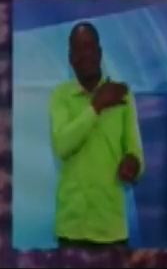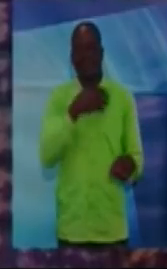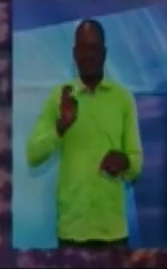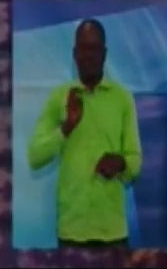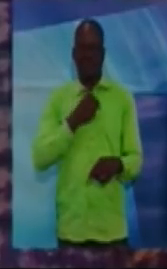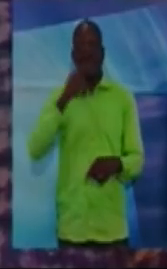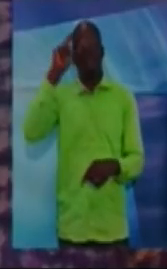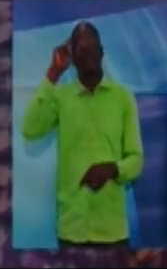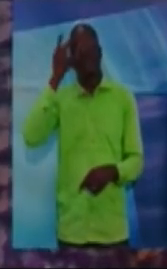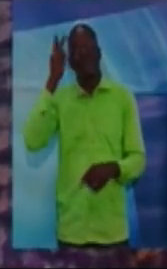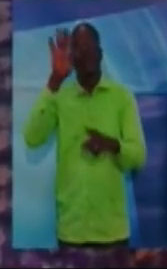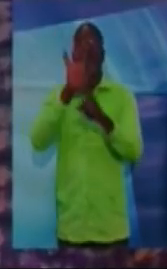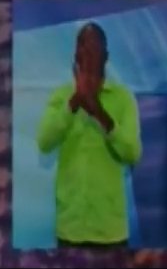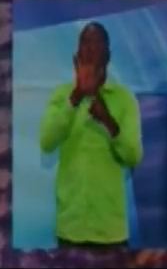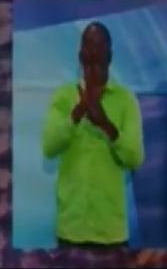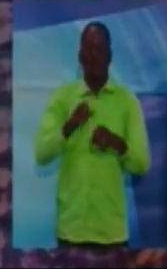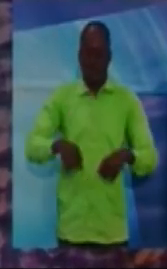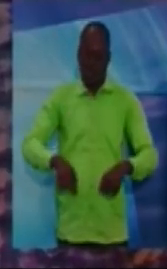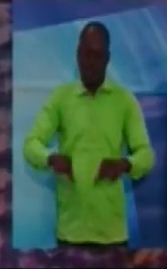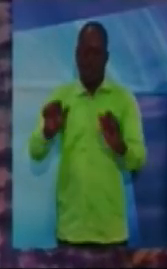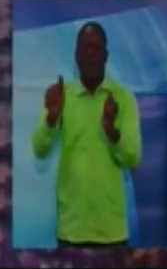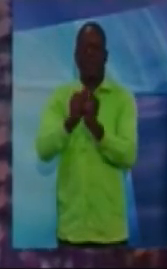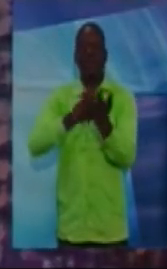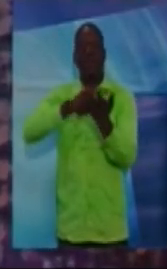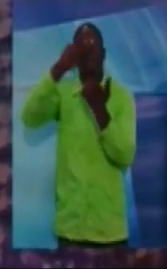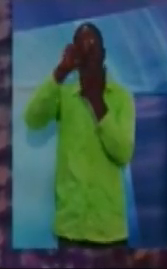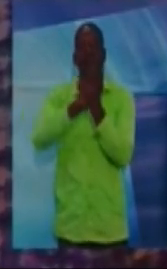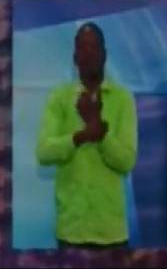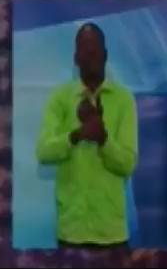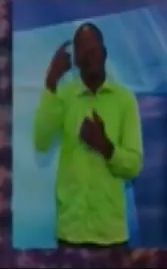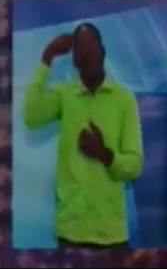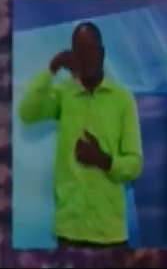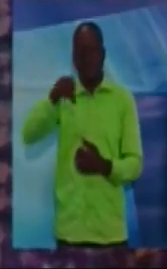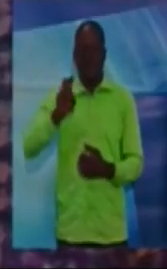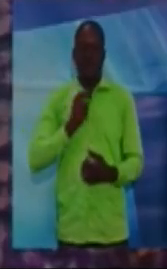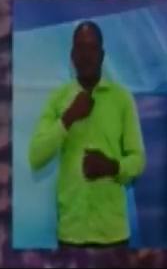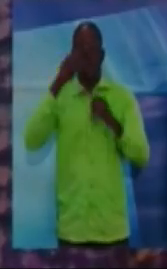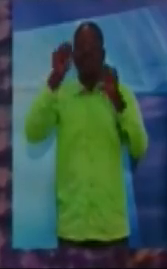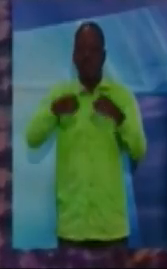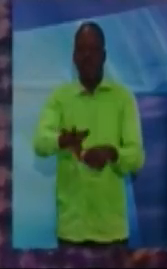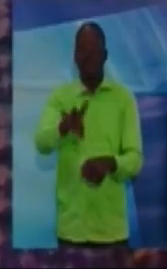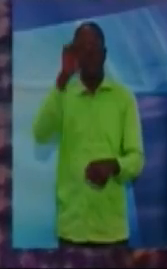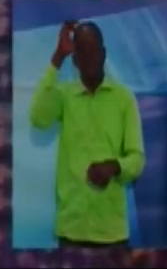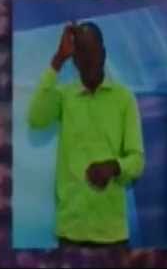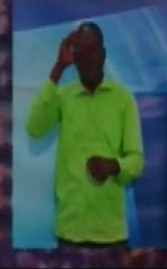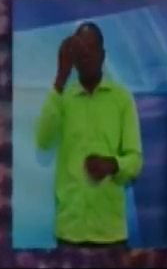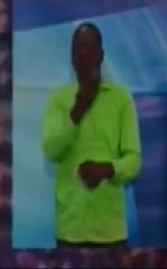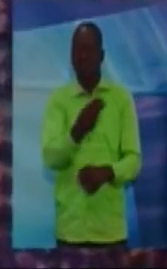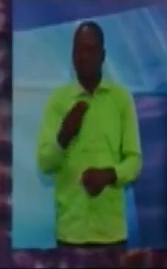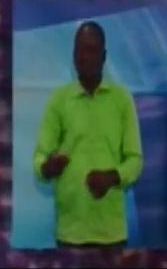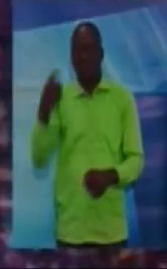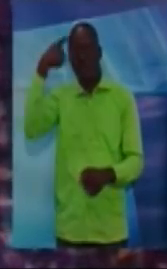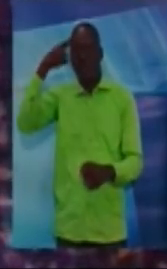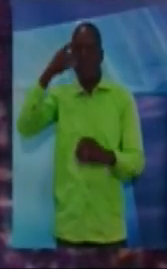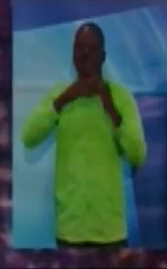que le plaidoyer va se poursuivre avec le projet pour que nous puissions trouver les voies et moyens pour que